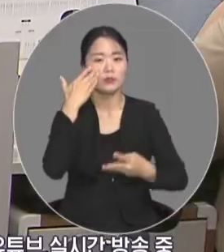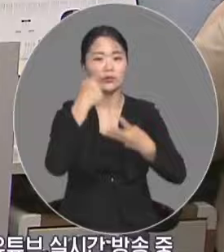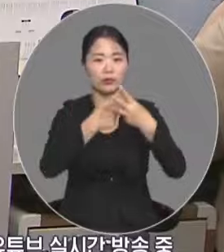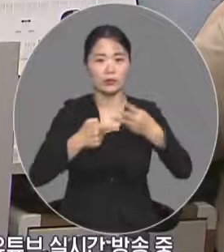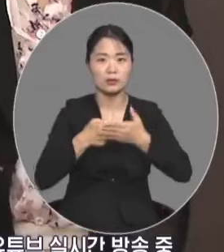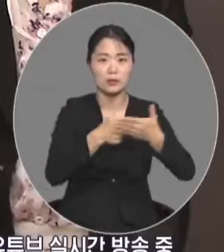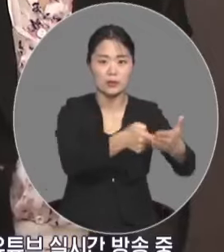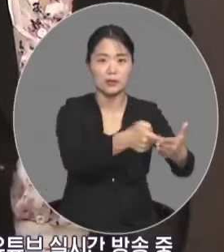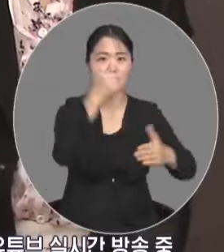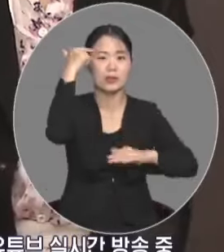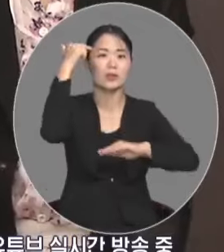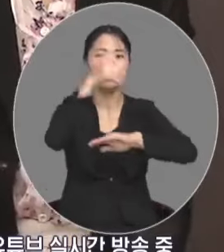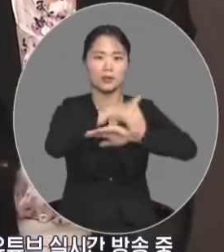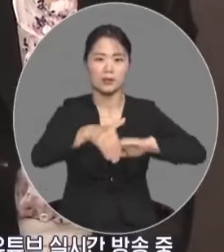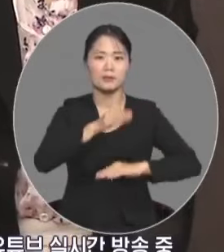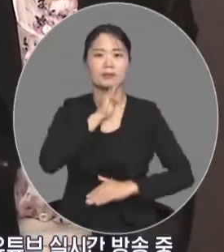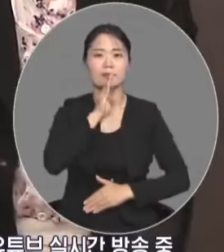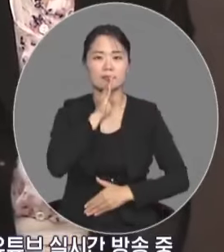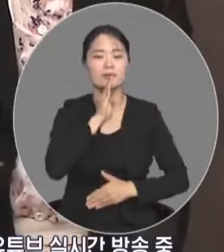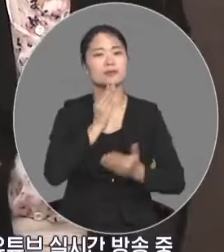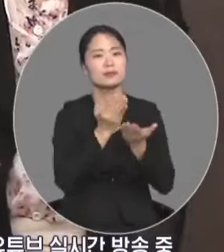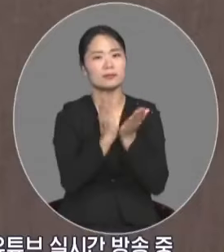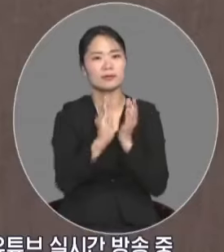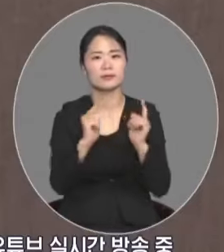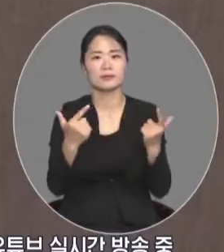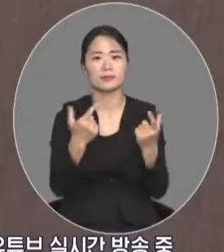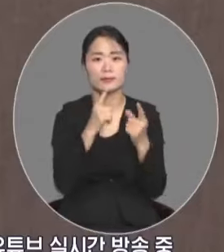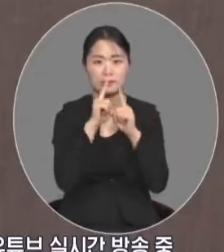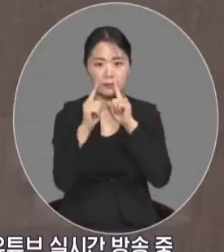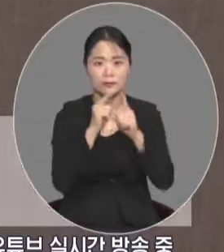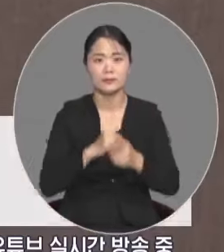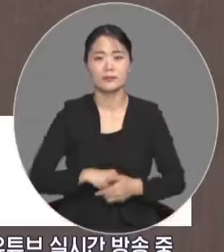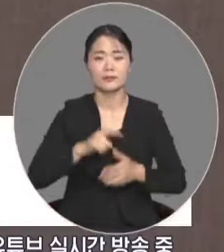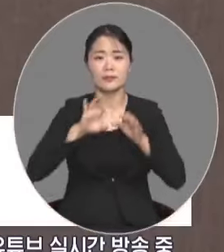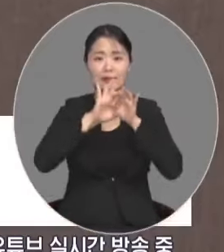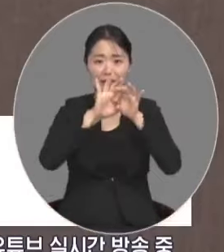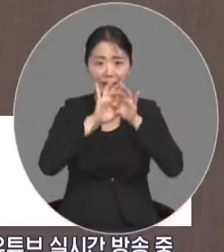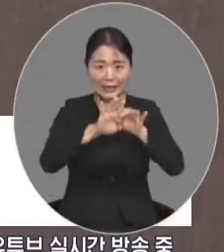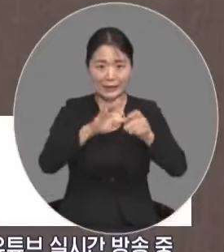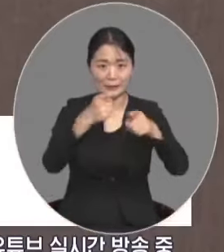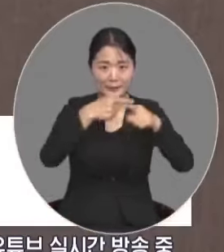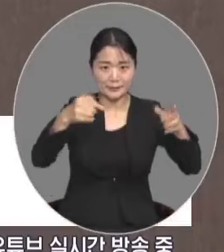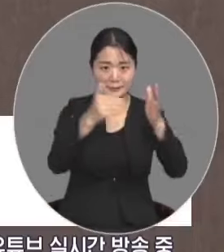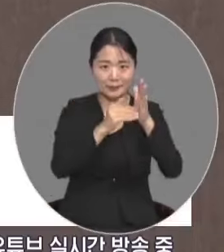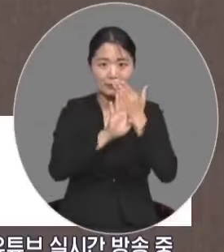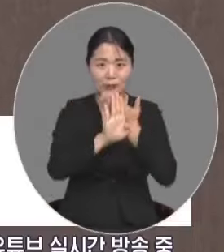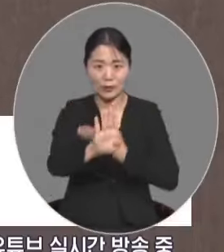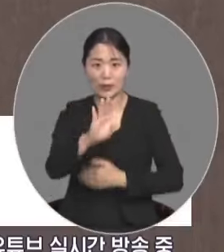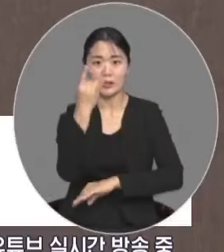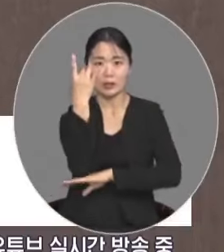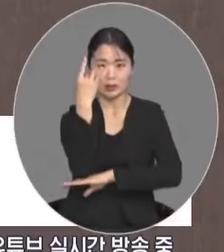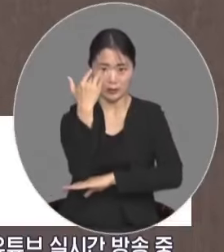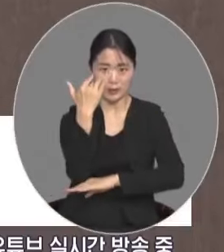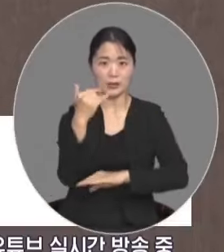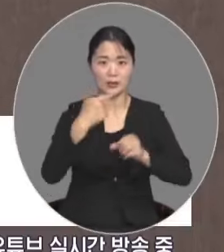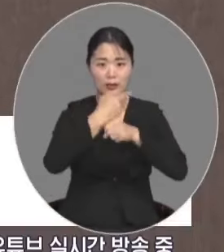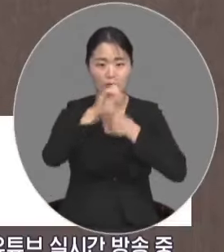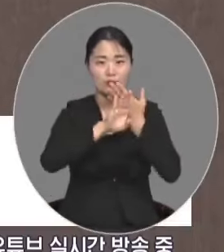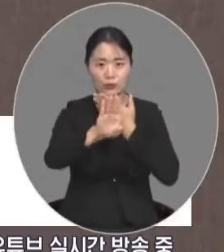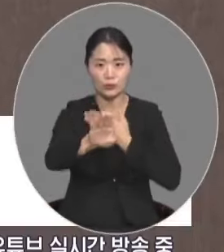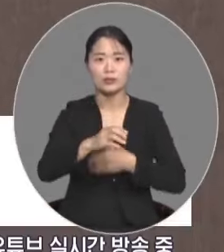계획은 현실성이 없다는 입장입니다. 전략 환경영향평가 끝났지만 본평가가 1년 후에부터 이루어질